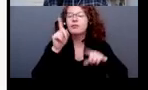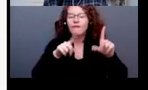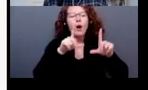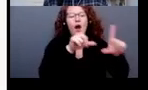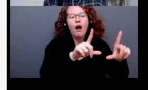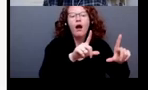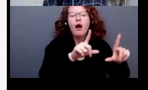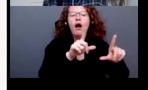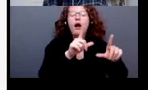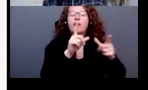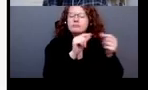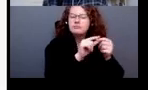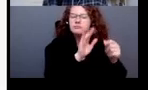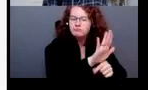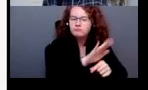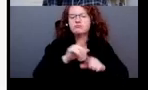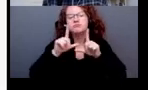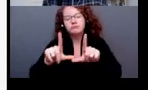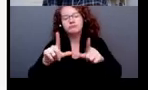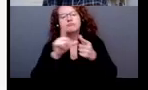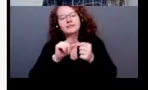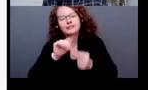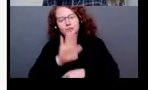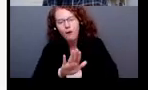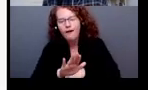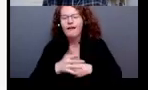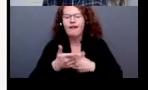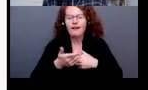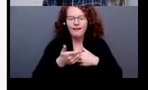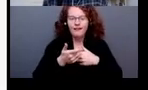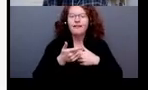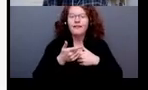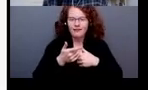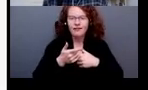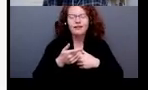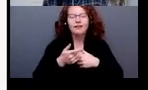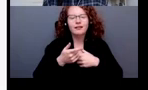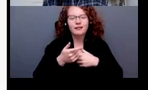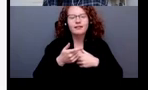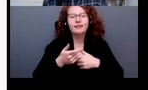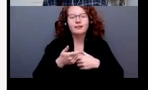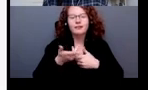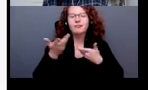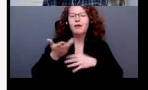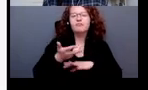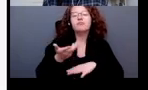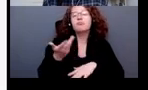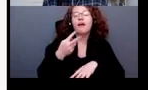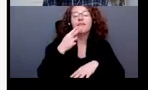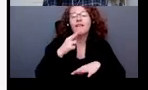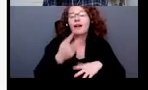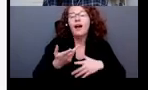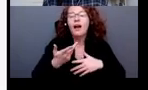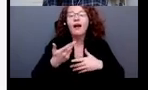une petite histoire qui permettent de donner à voir ce que traditionnellement dans un livre d'anthropologie on écrirait textuellement sous la forme